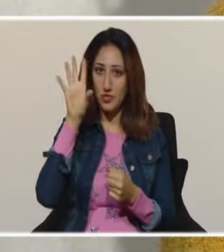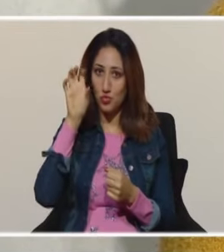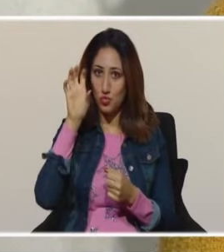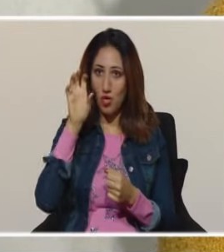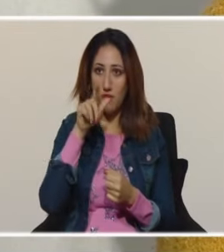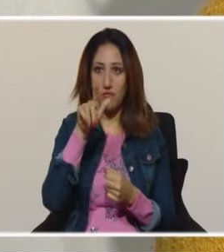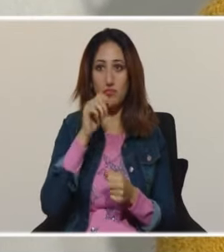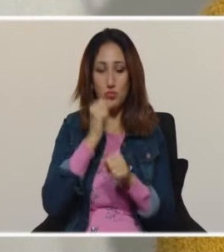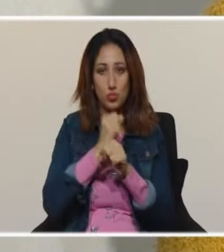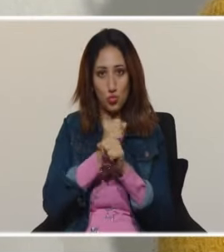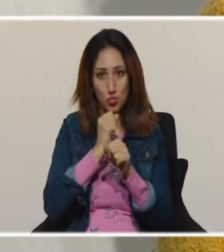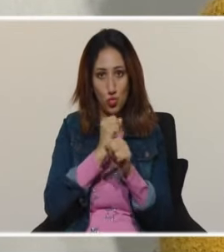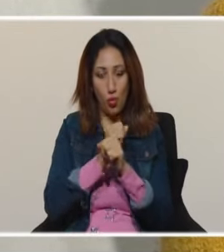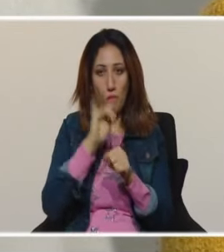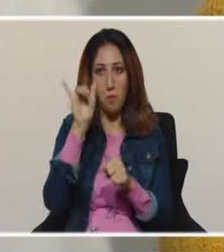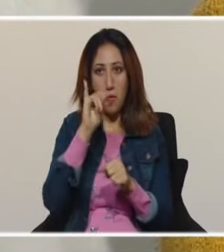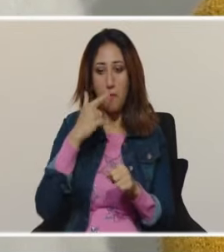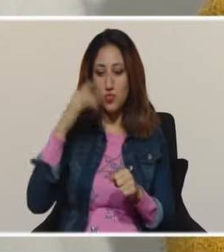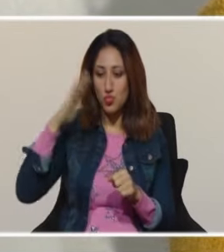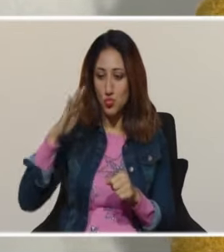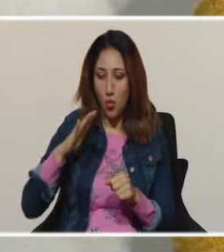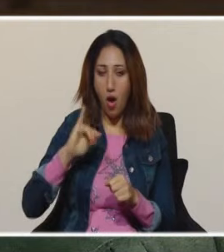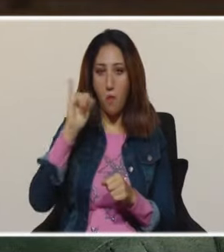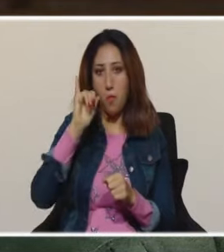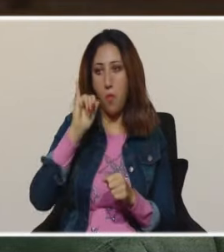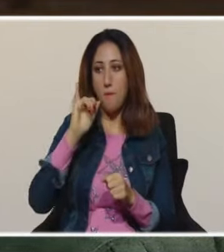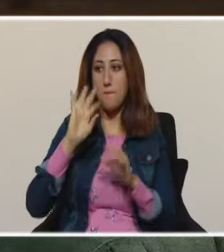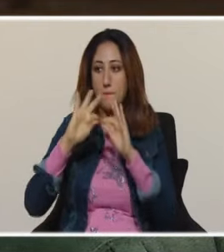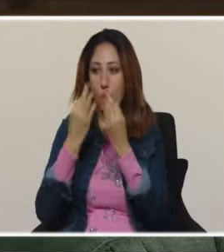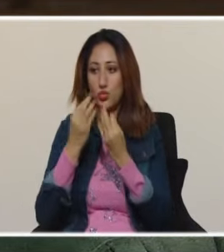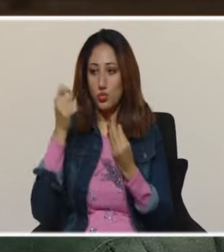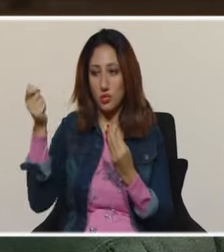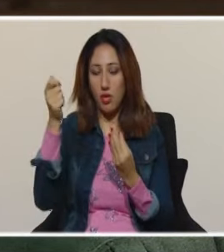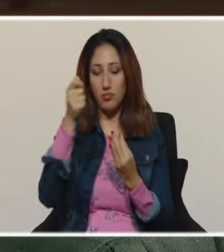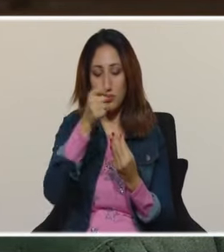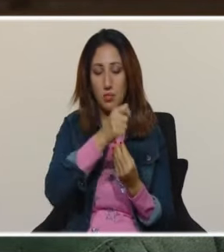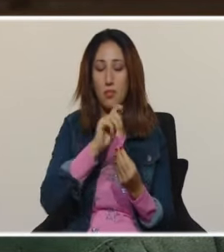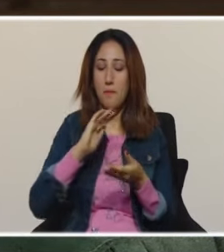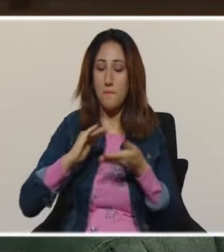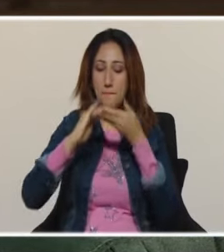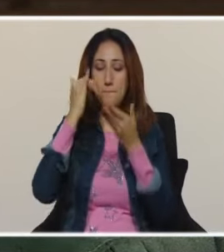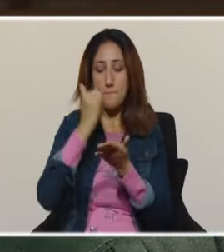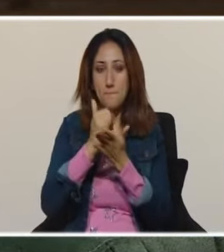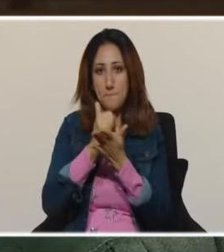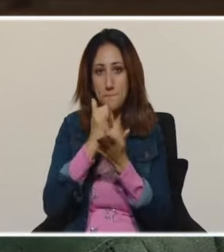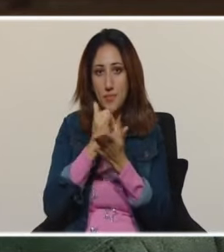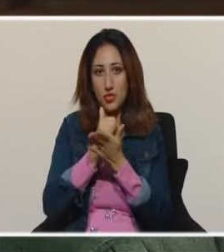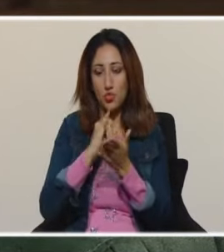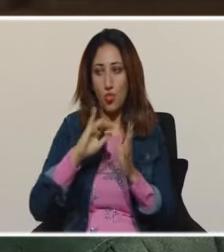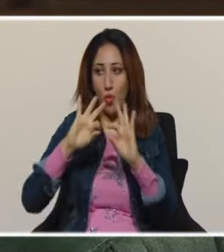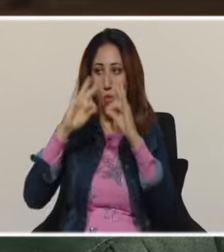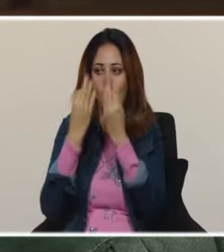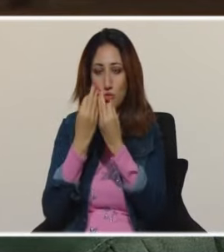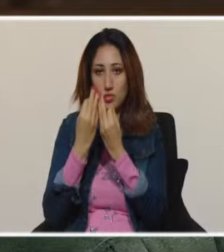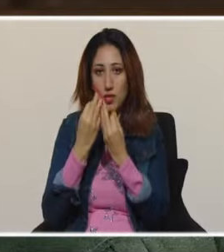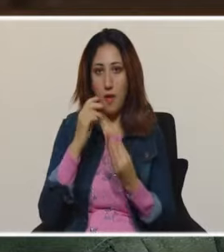العفيفة اللي قدرت في سنها ده ان هي تبقى مسؤولة عن منزل بعد ما